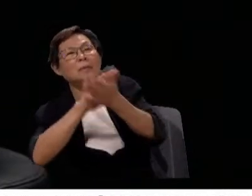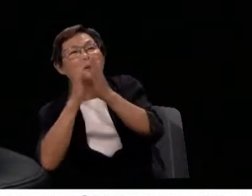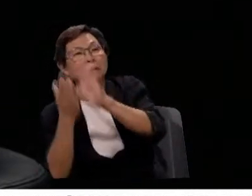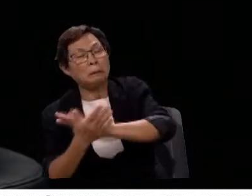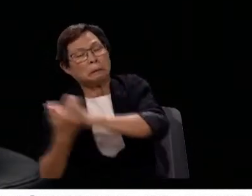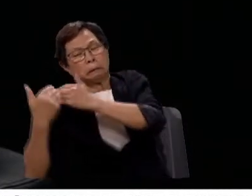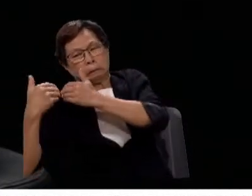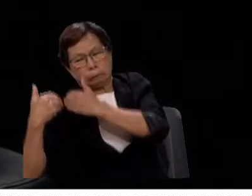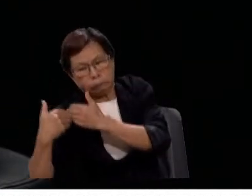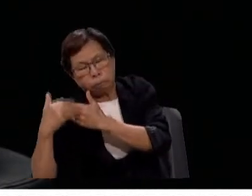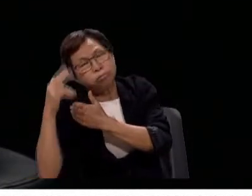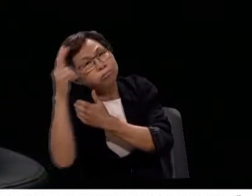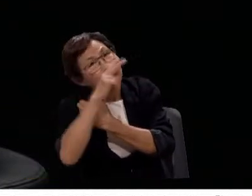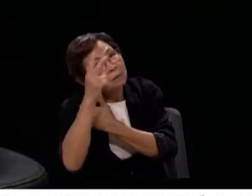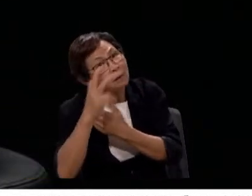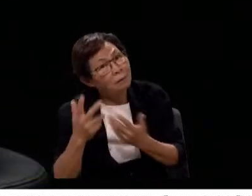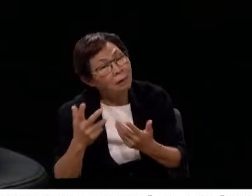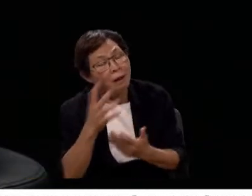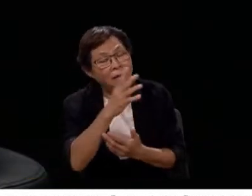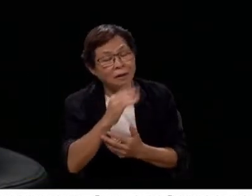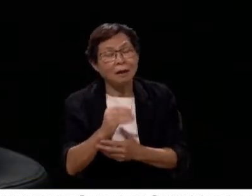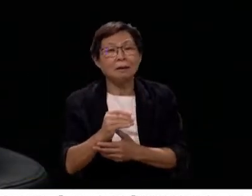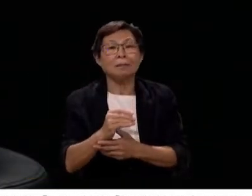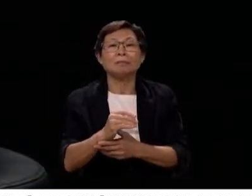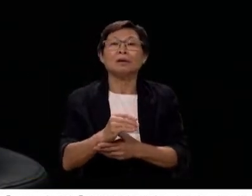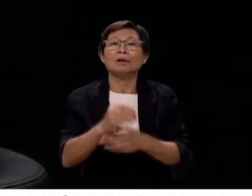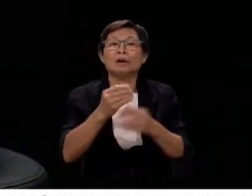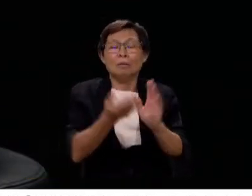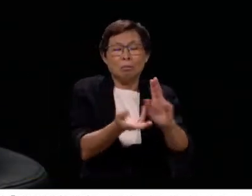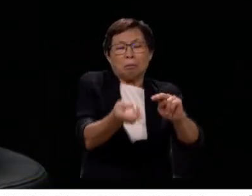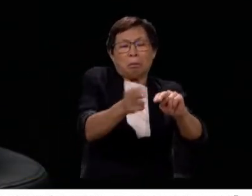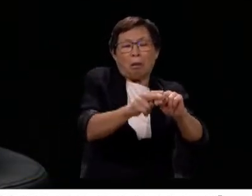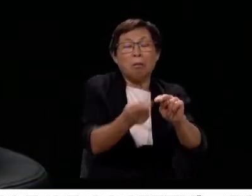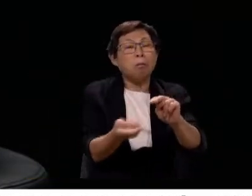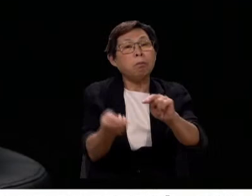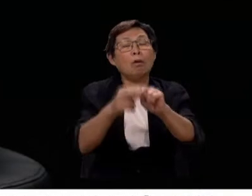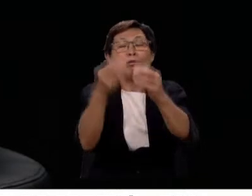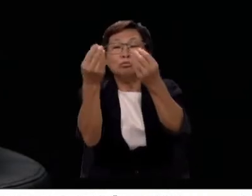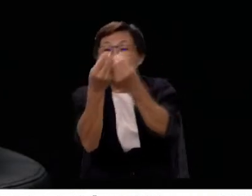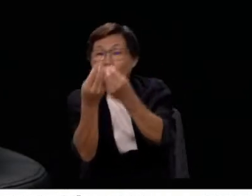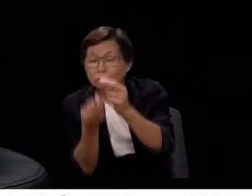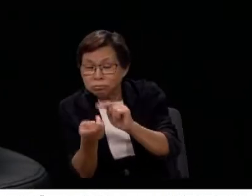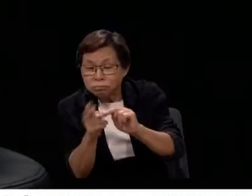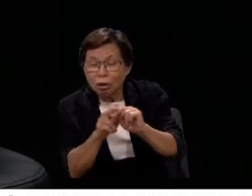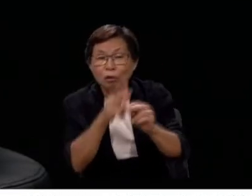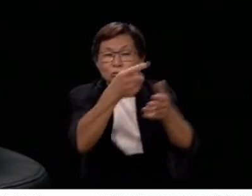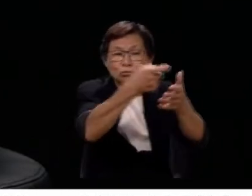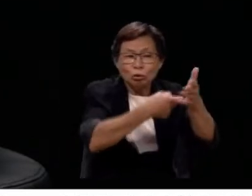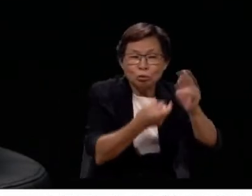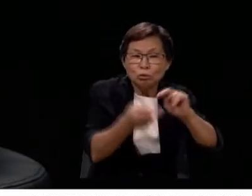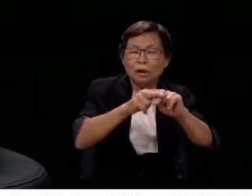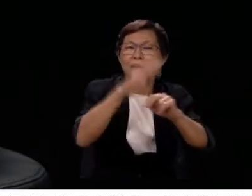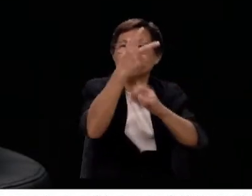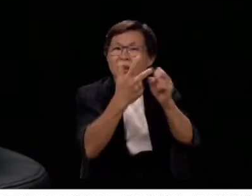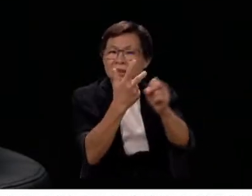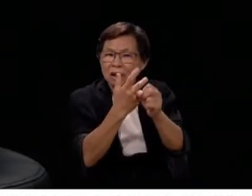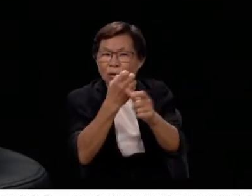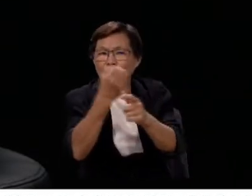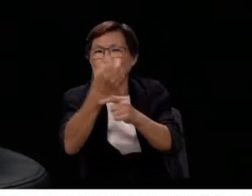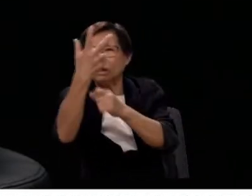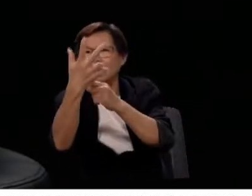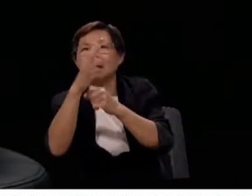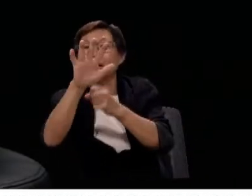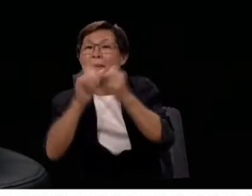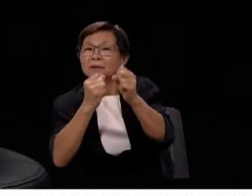bebanan kepada kerajaan jin dan juga padat ada kenaikan kadar kenaikan Heart kode tool yaitu tiga tahun lima tahun